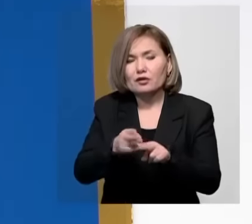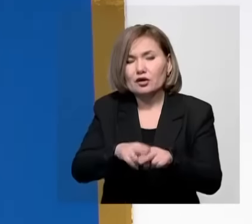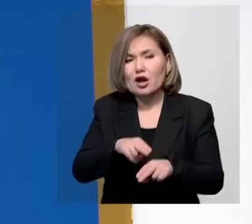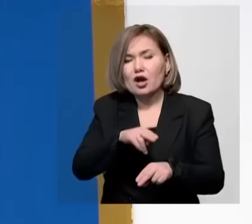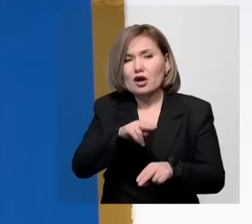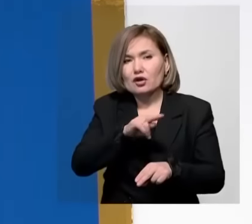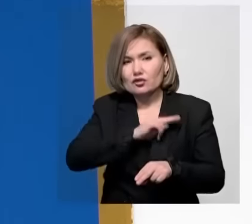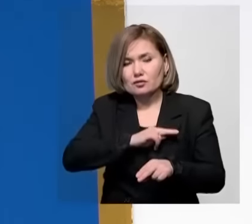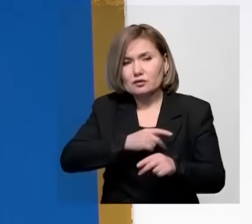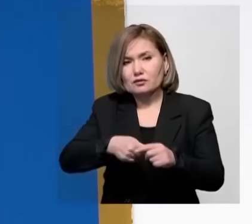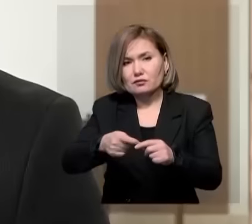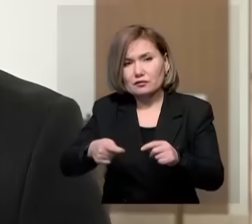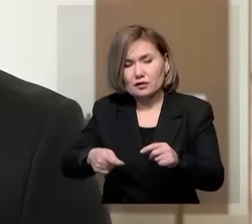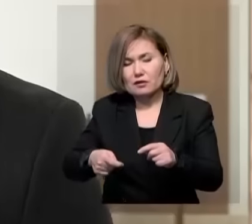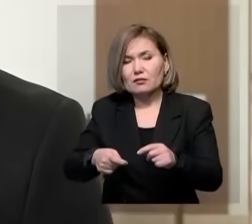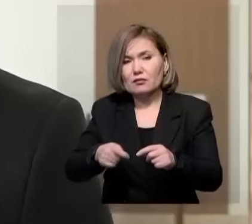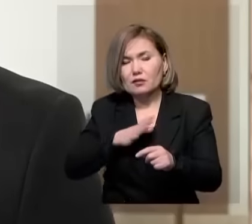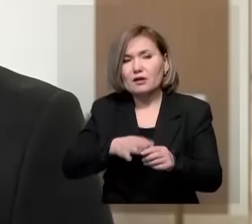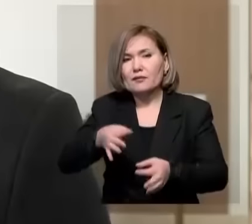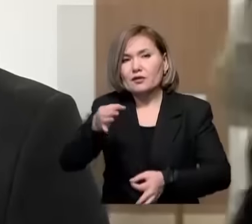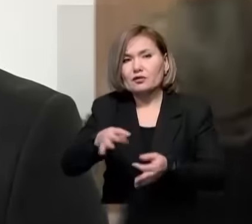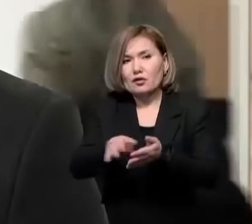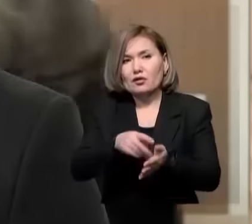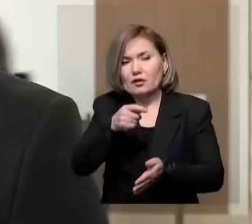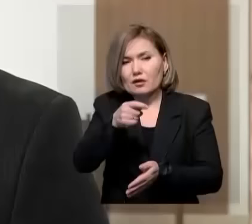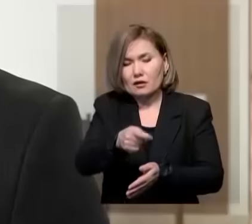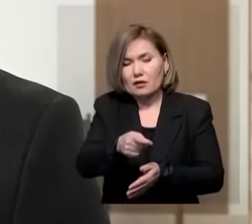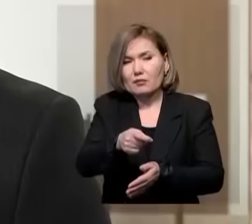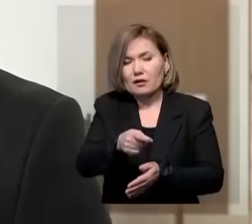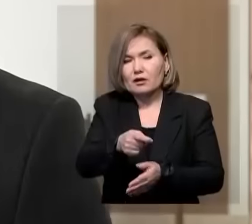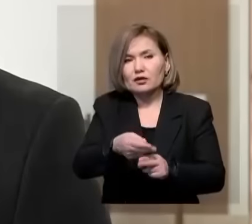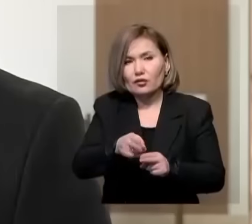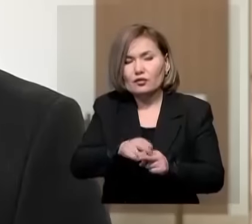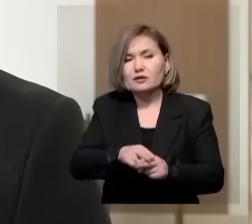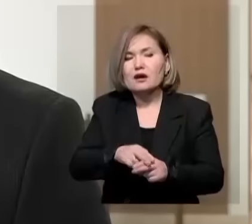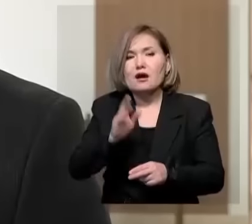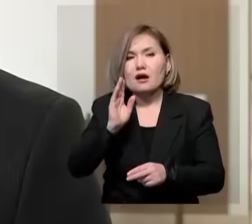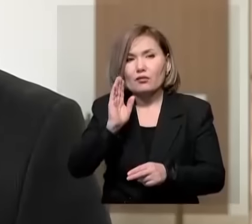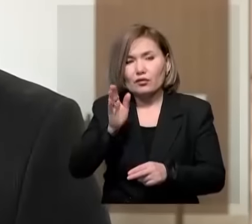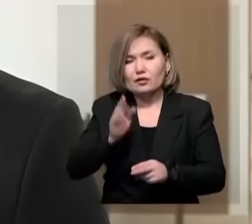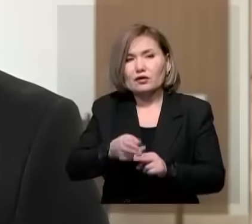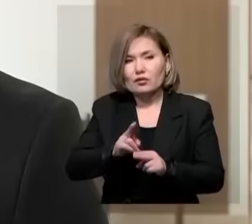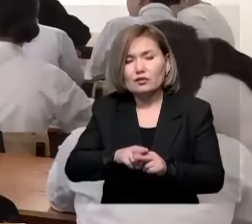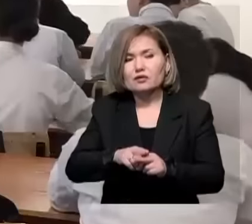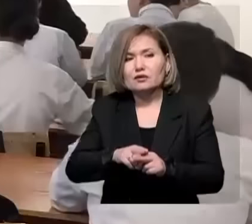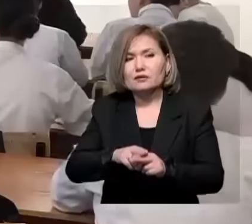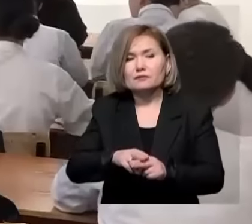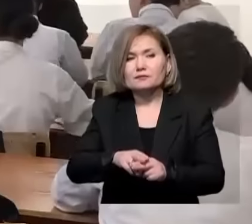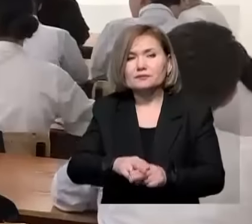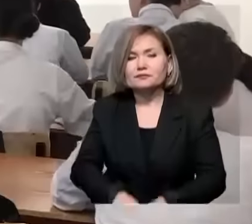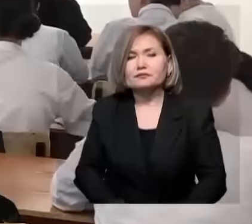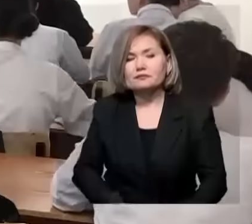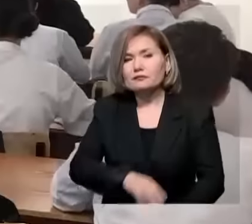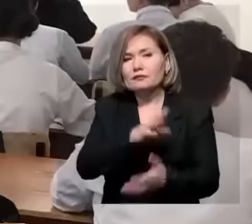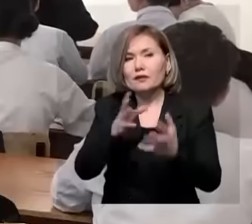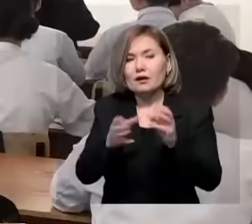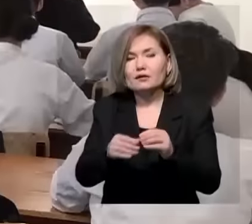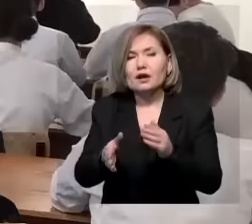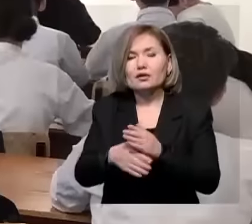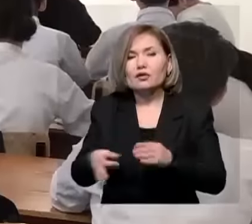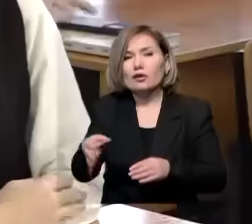бойынша туындап отырды. Судқа берген өзінде де ол мектеп мердігер істеп жатқан жоқ емес, жасалып жатыр жұмыстары. Жалпы Атырау